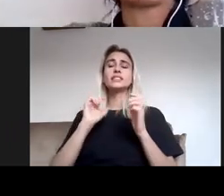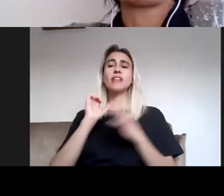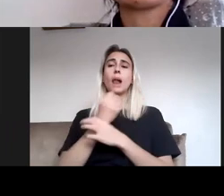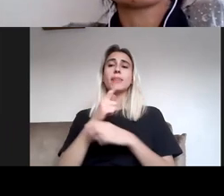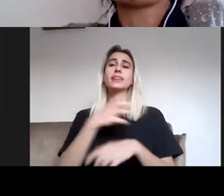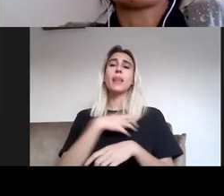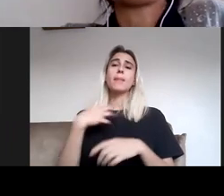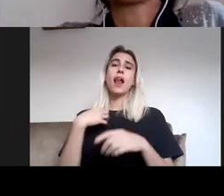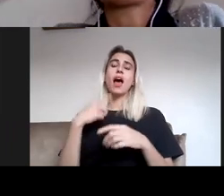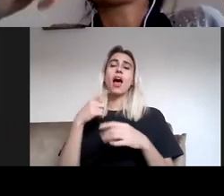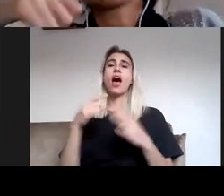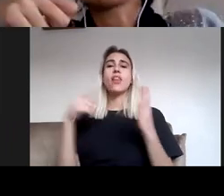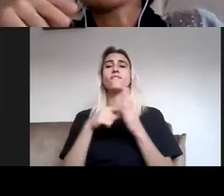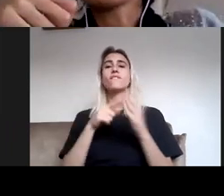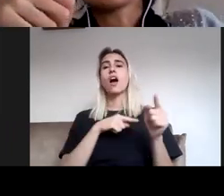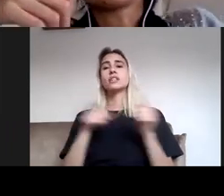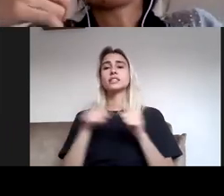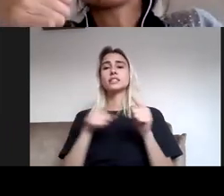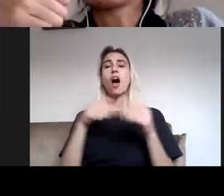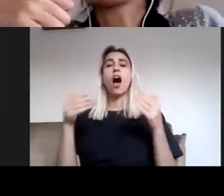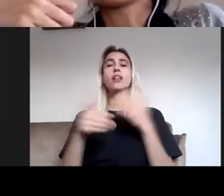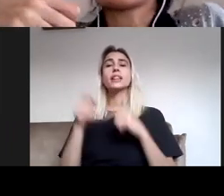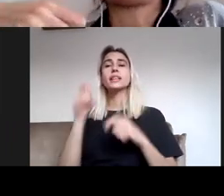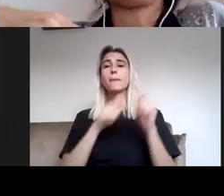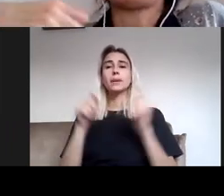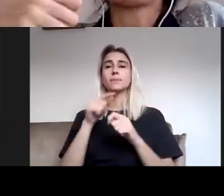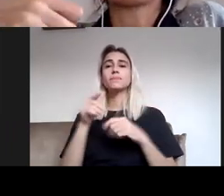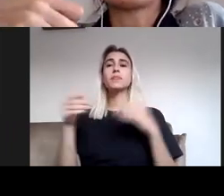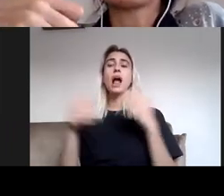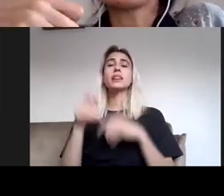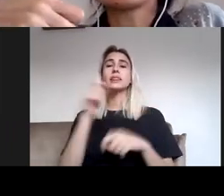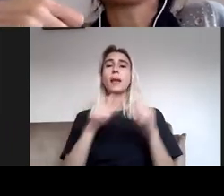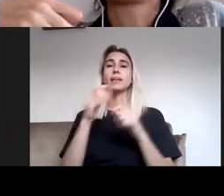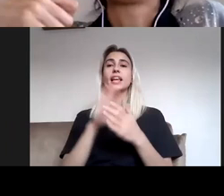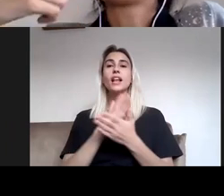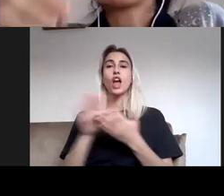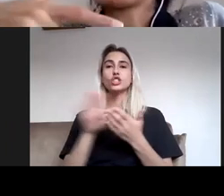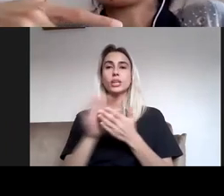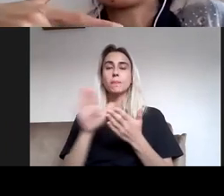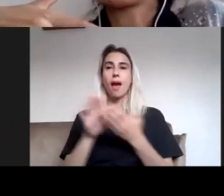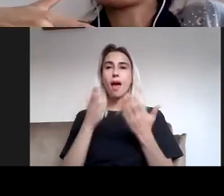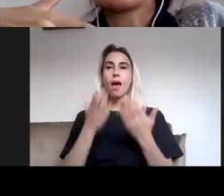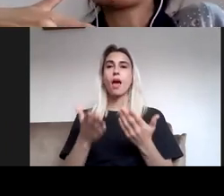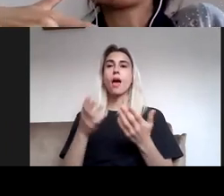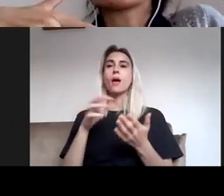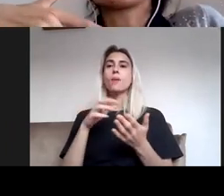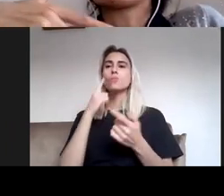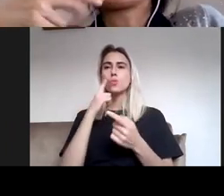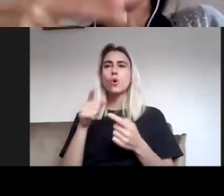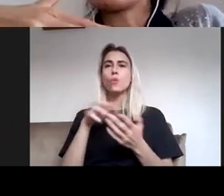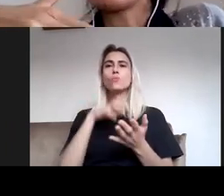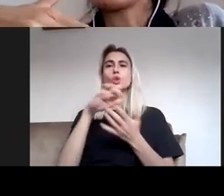hedefler arasında. Tabii ki altyapılar, altyapılarda özellikle iyileştirmeler, bütçelerin bu anlamda